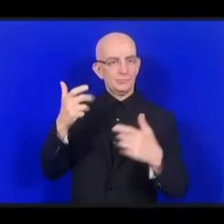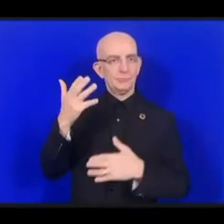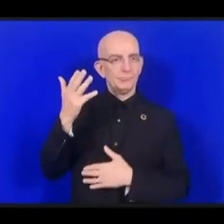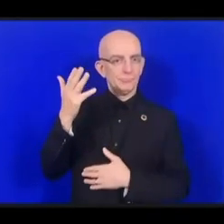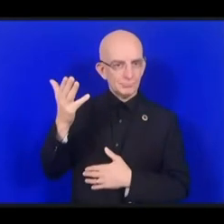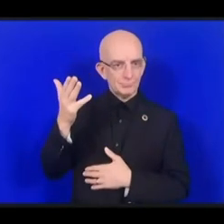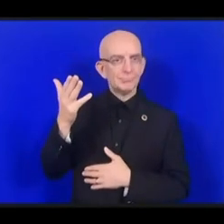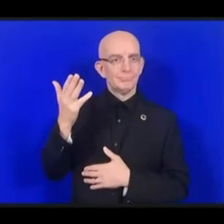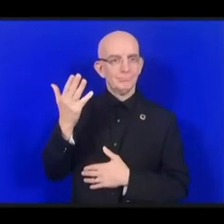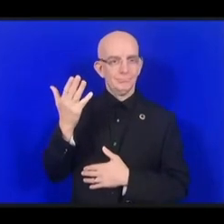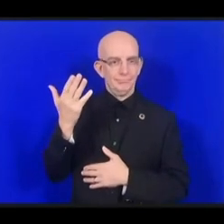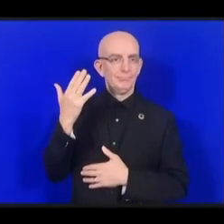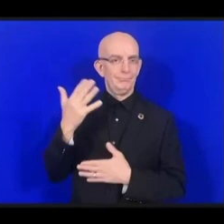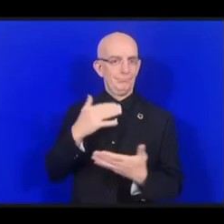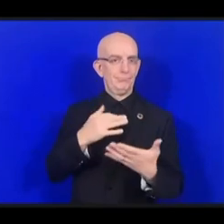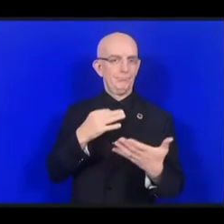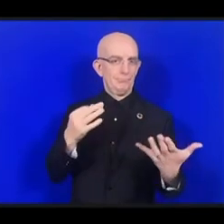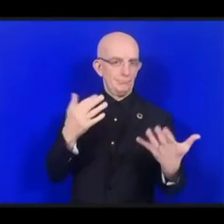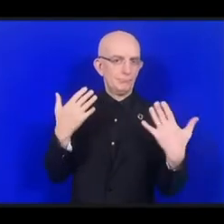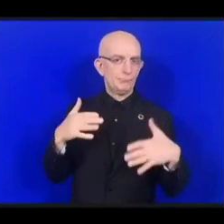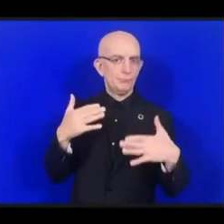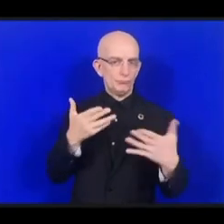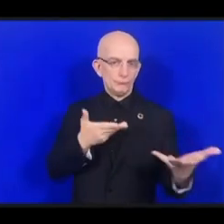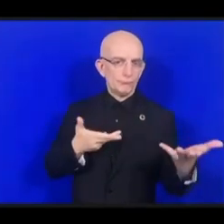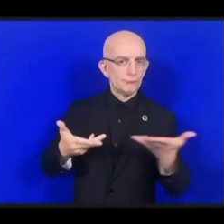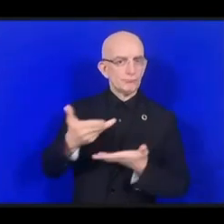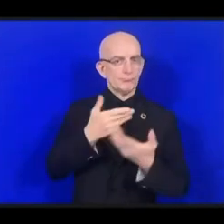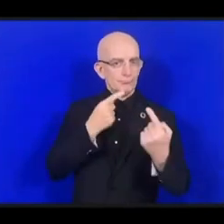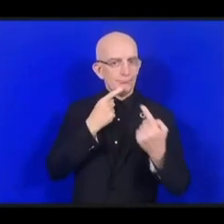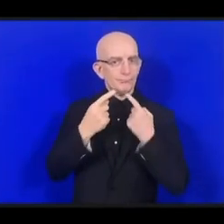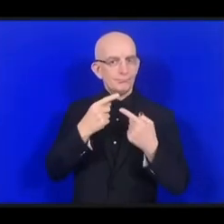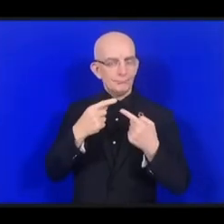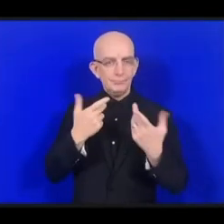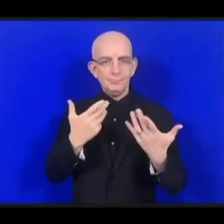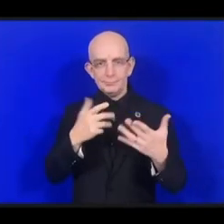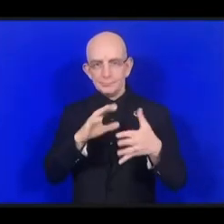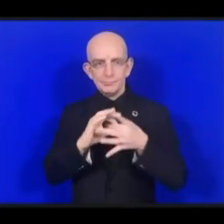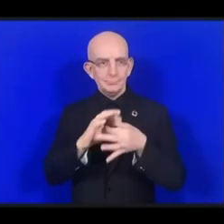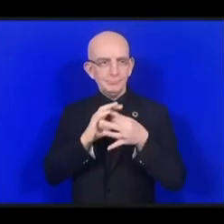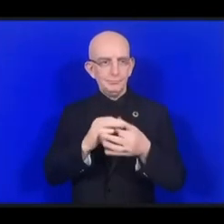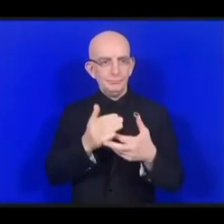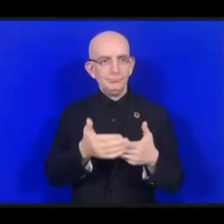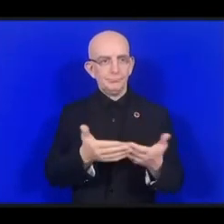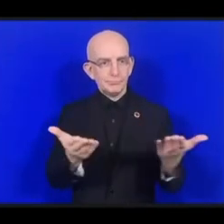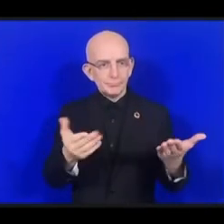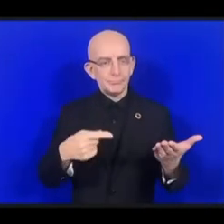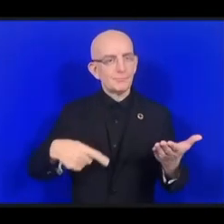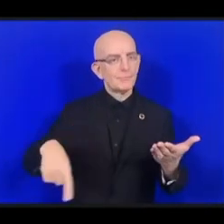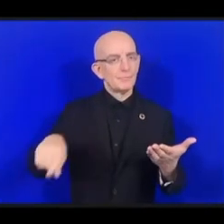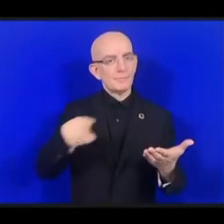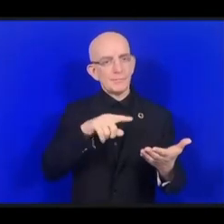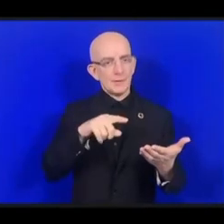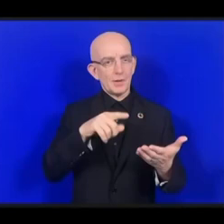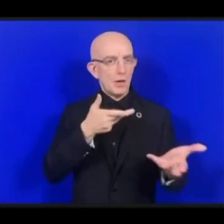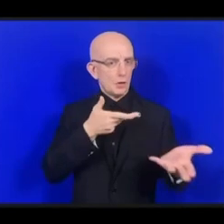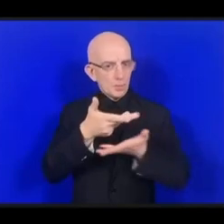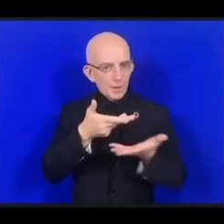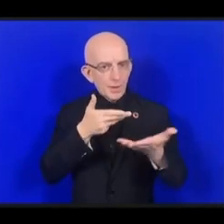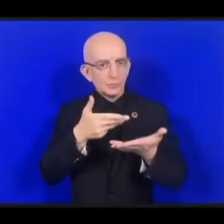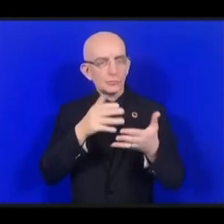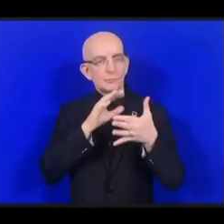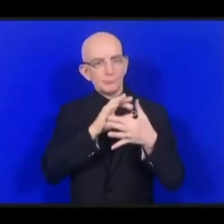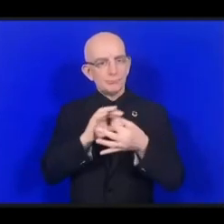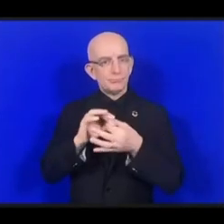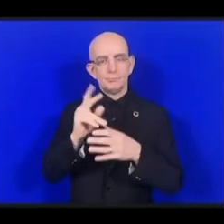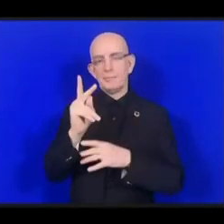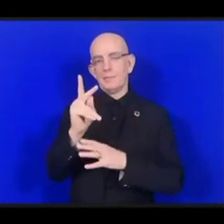総務省の皆さんそして京都の皆さん大事の皆さんそしてこのフォーラムの参加者の皆さんこんにちはこの